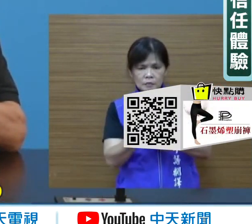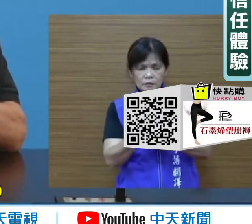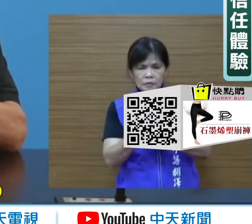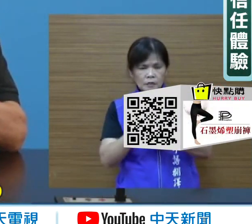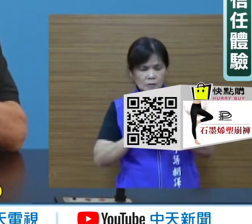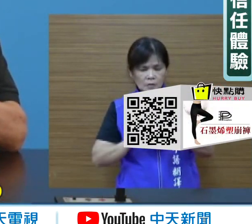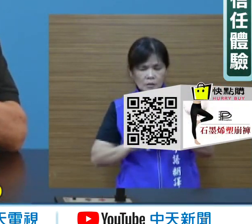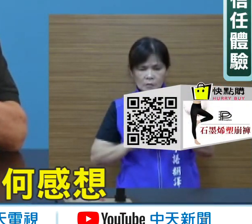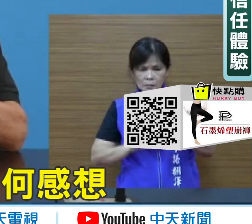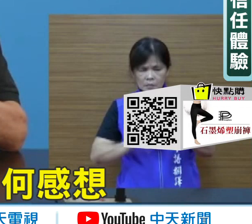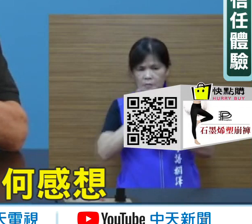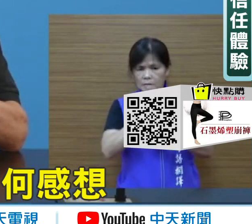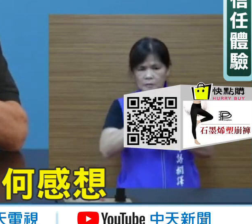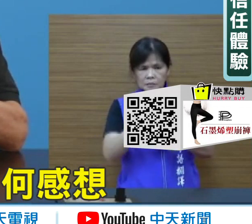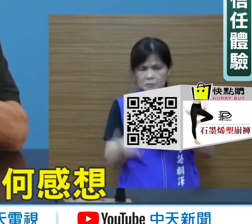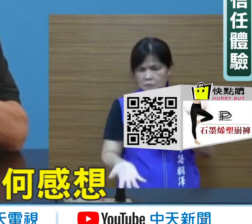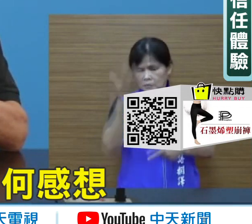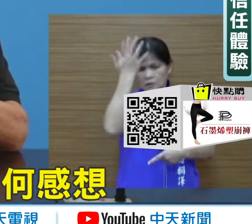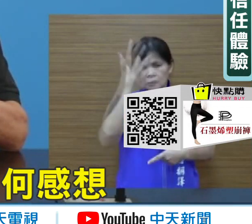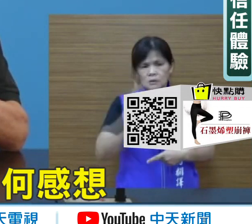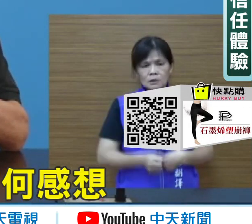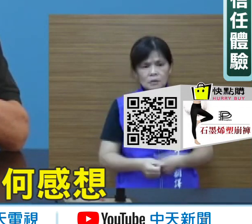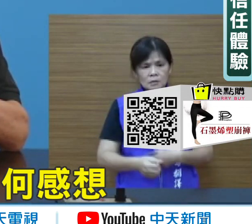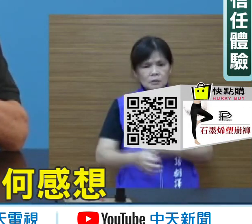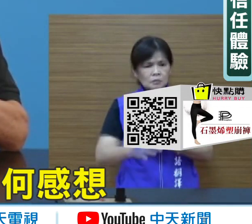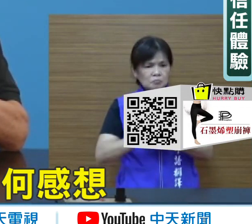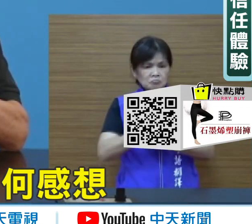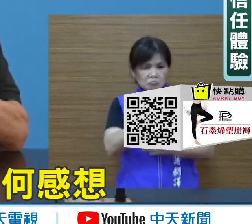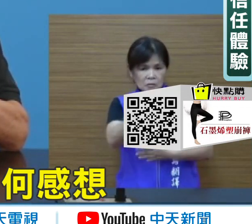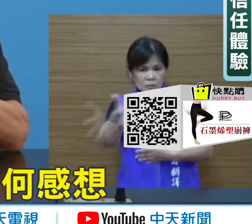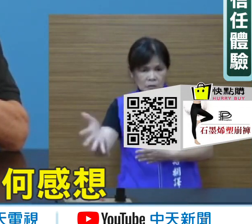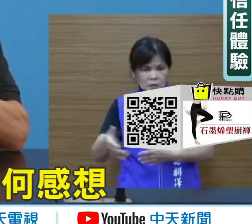将近80%，试问各位心里作何感想？